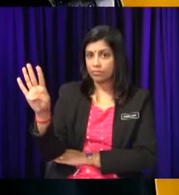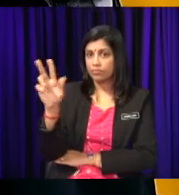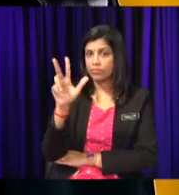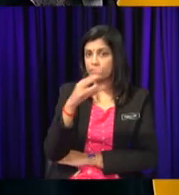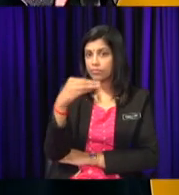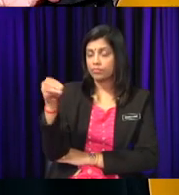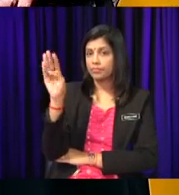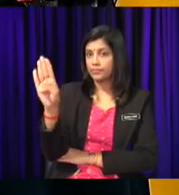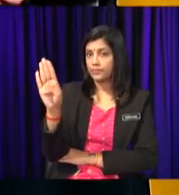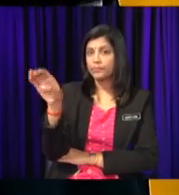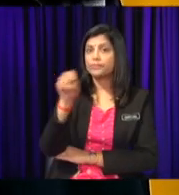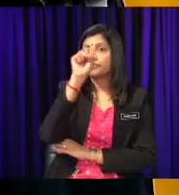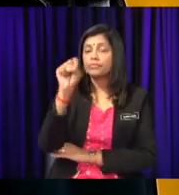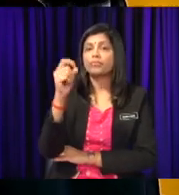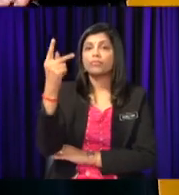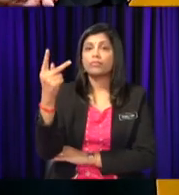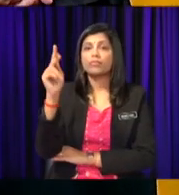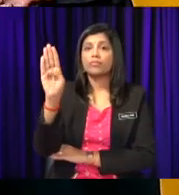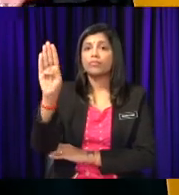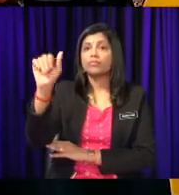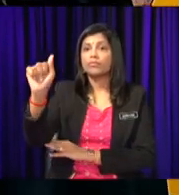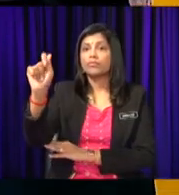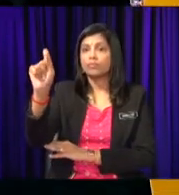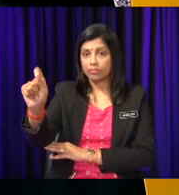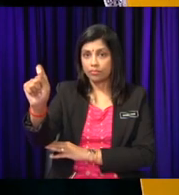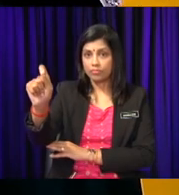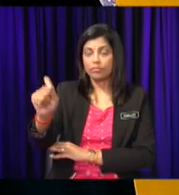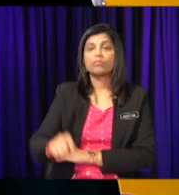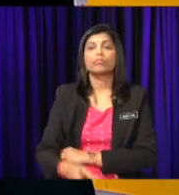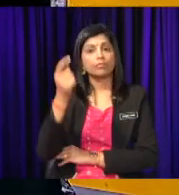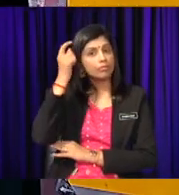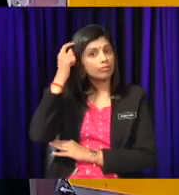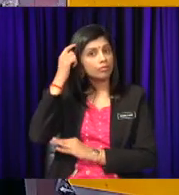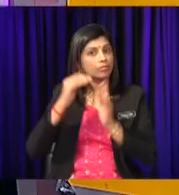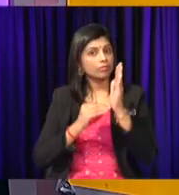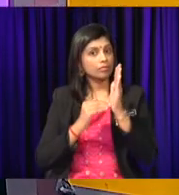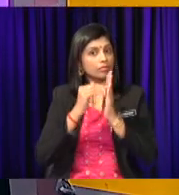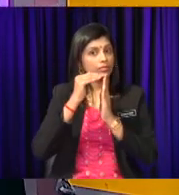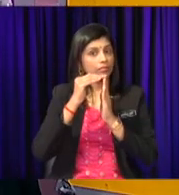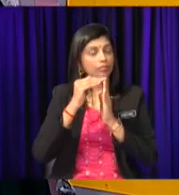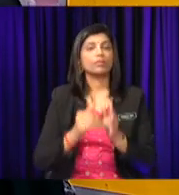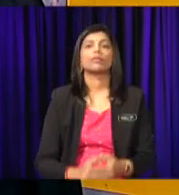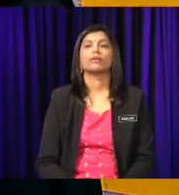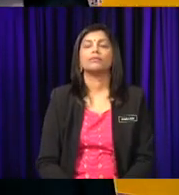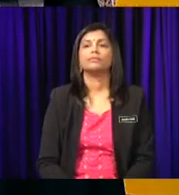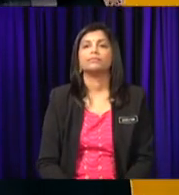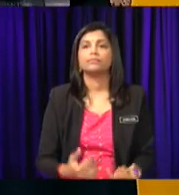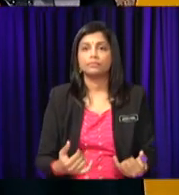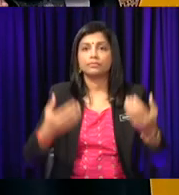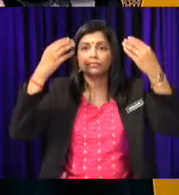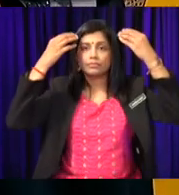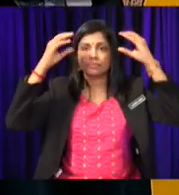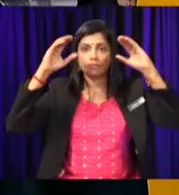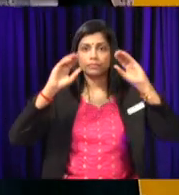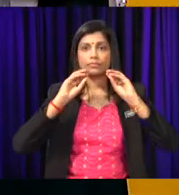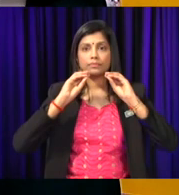juga tinggi penyelesaian masalah jadi saya pekenakan di sini teknik